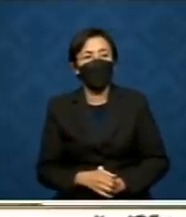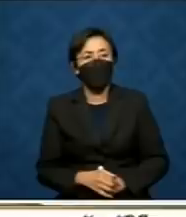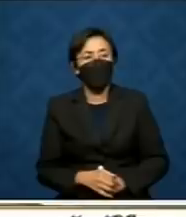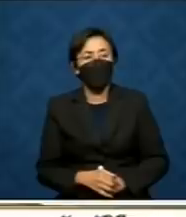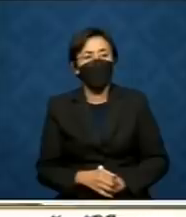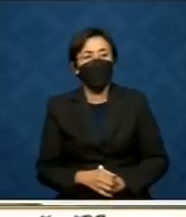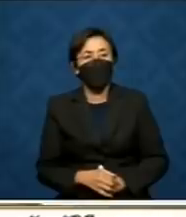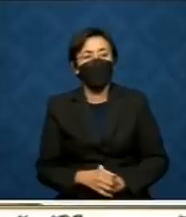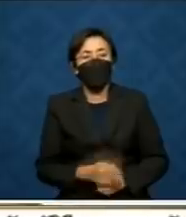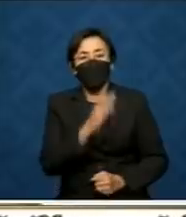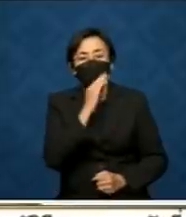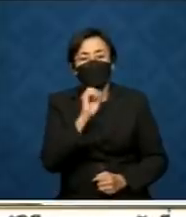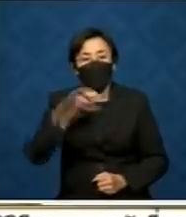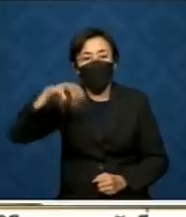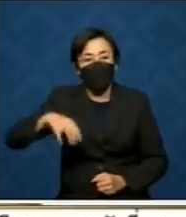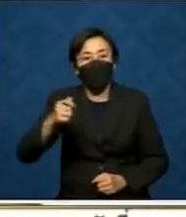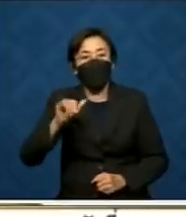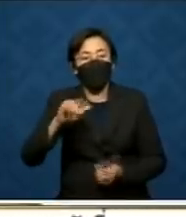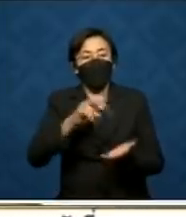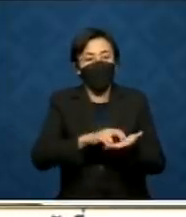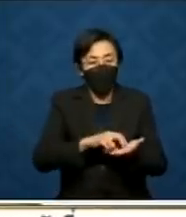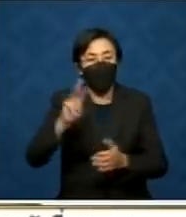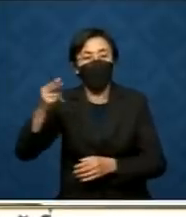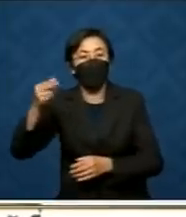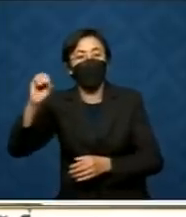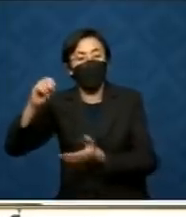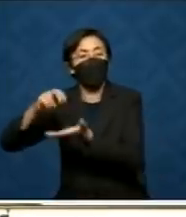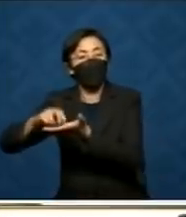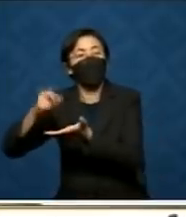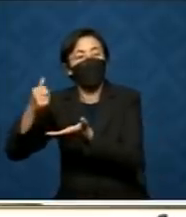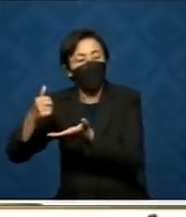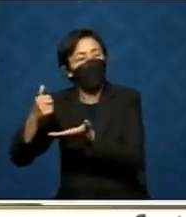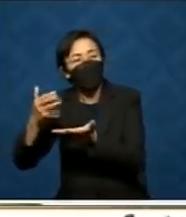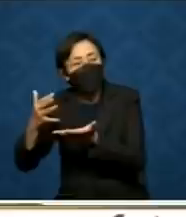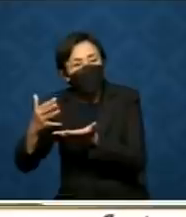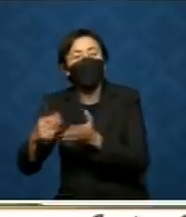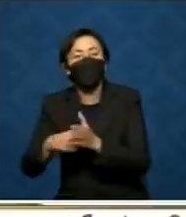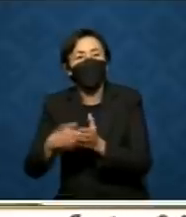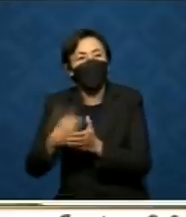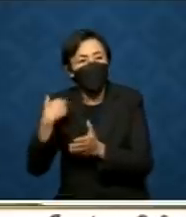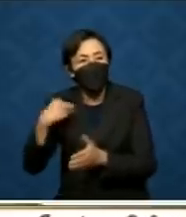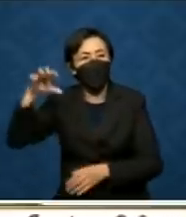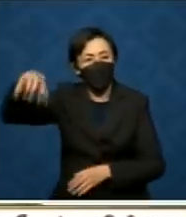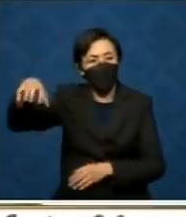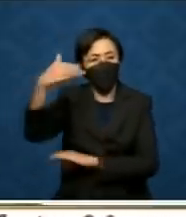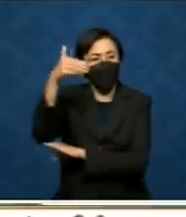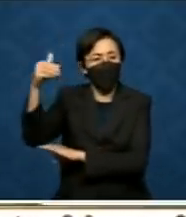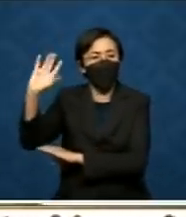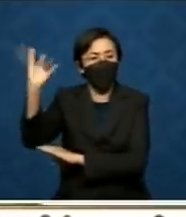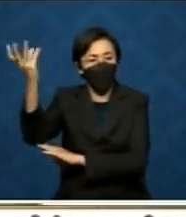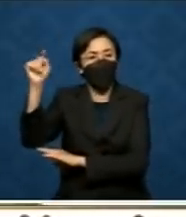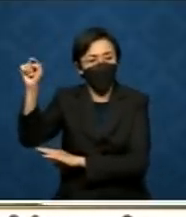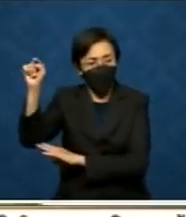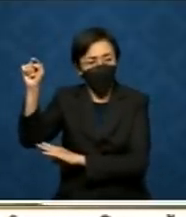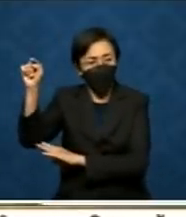แต่แกบอกว่าผ่านอย.แล้ว WHตัวยังไม่ได้ลองใช้ไม่ได้มีเหตุผลก็องค์กรหนึ่งมันInternationalมันระดับโลก